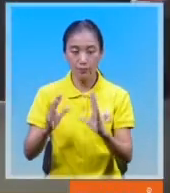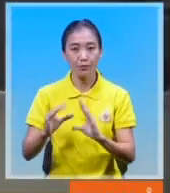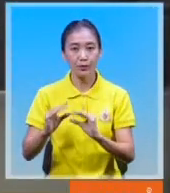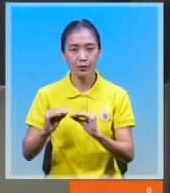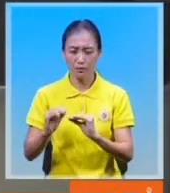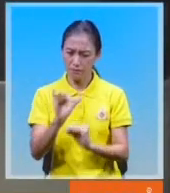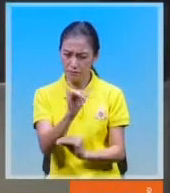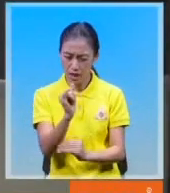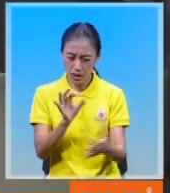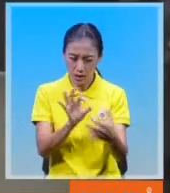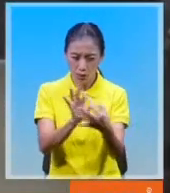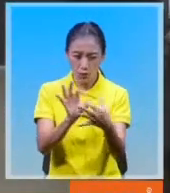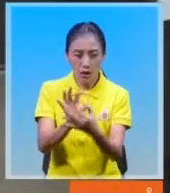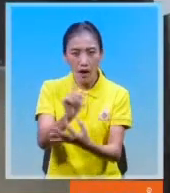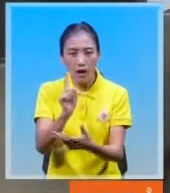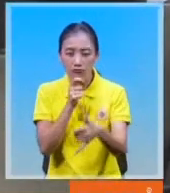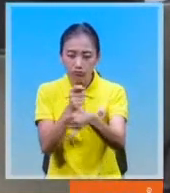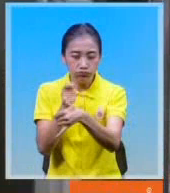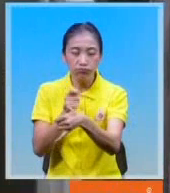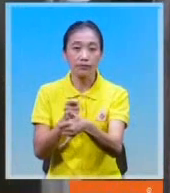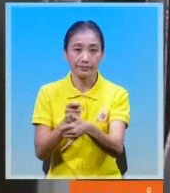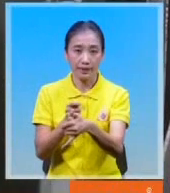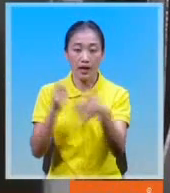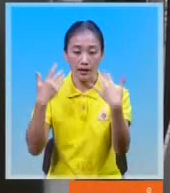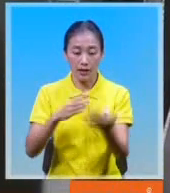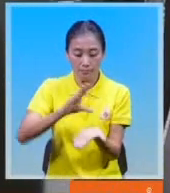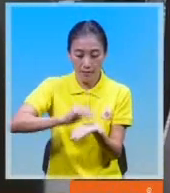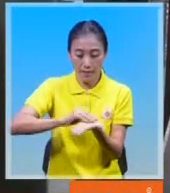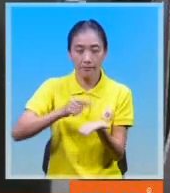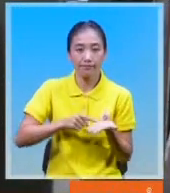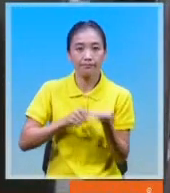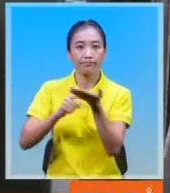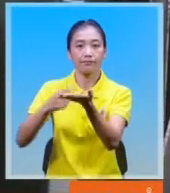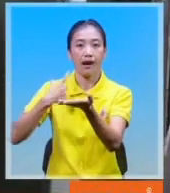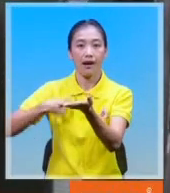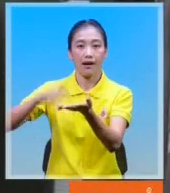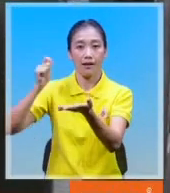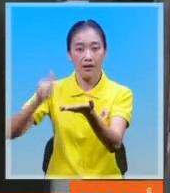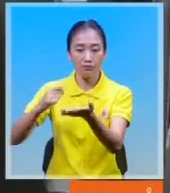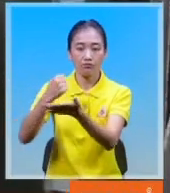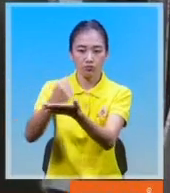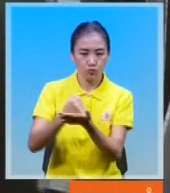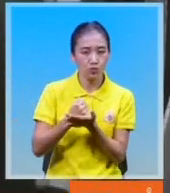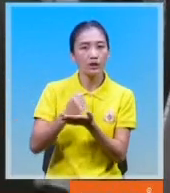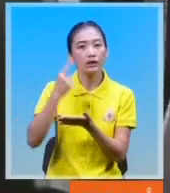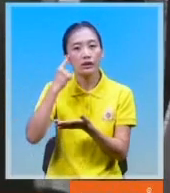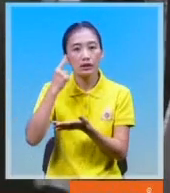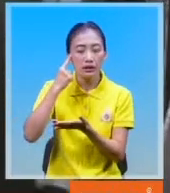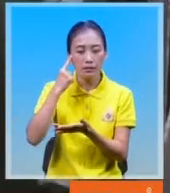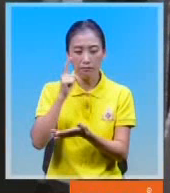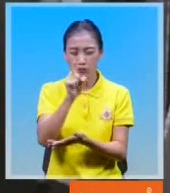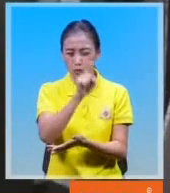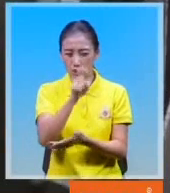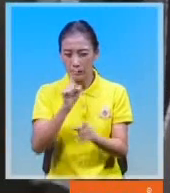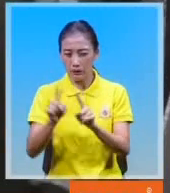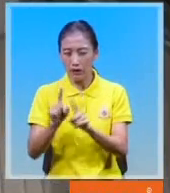ข้องกับรูปคดีนี้โดยตรงโดยเร่งส่งสำนวนให้อัยการเนื่องจากว่ายังมีบางประเด็นนะครับที่ยังสงสัยกันอยู่คาดว่าอาจจะมีการแจ้